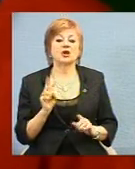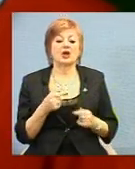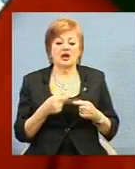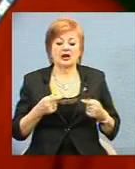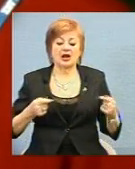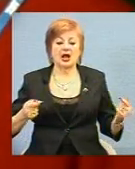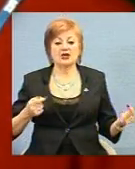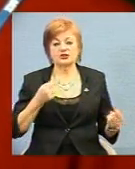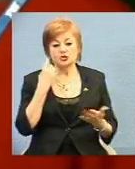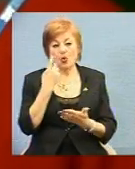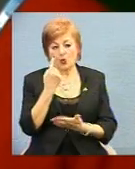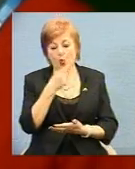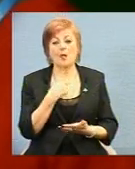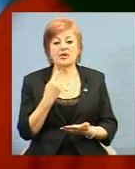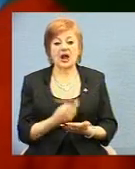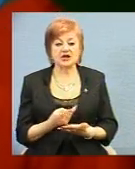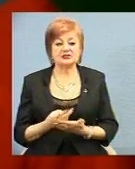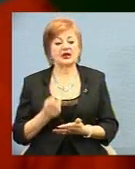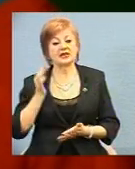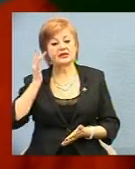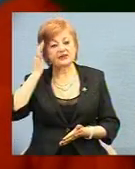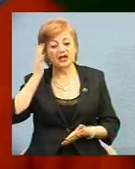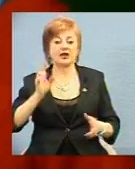многообразию тем, ідей